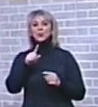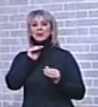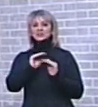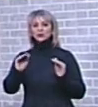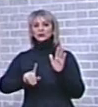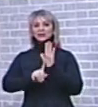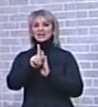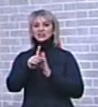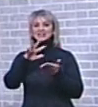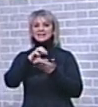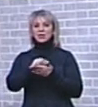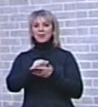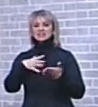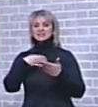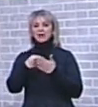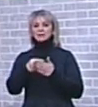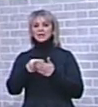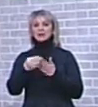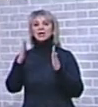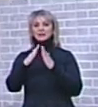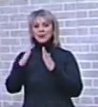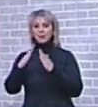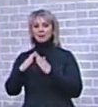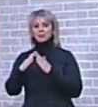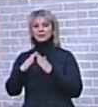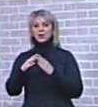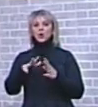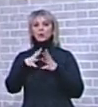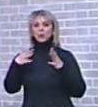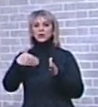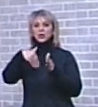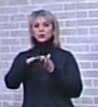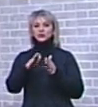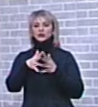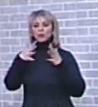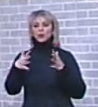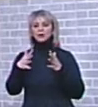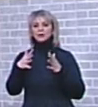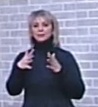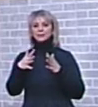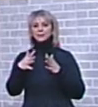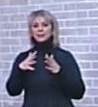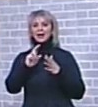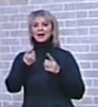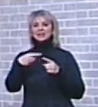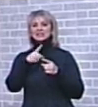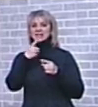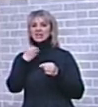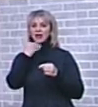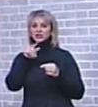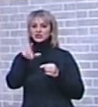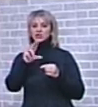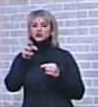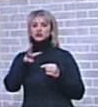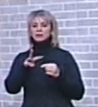потихоньку начинают заниматься своими домами более лучше и более, как сказать, качественнее,